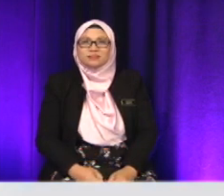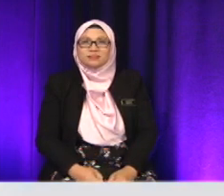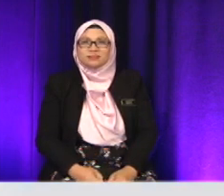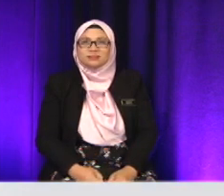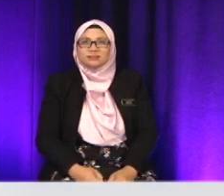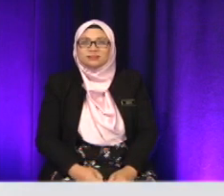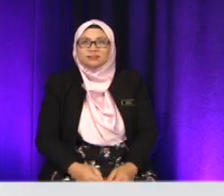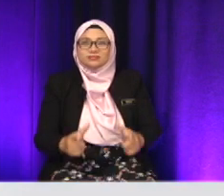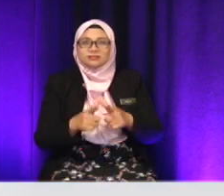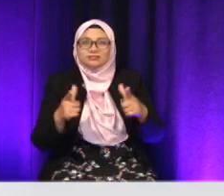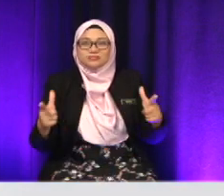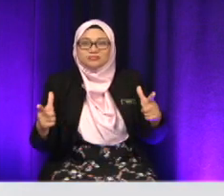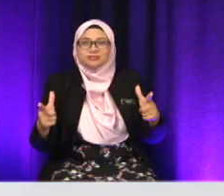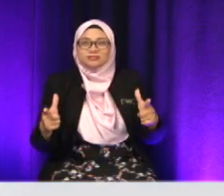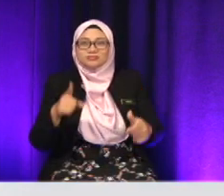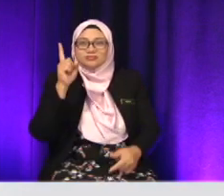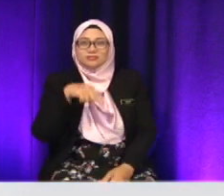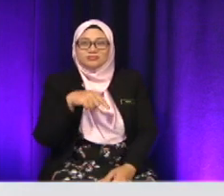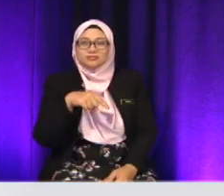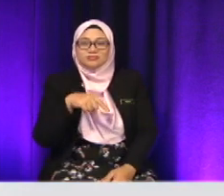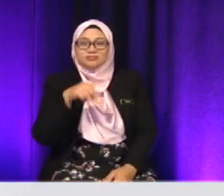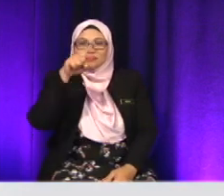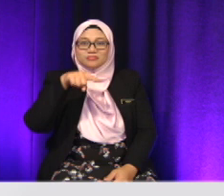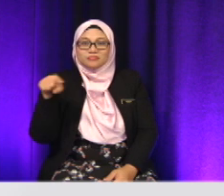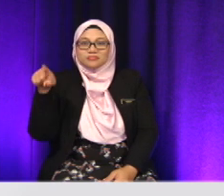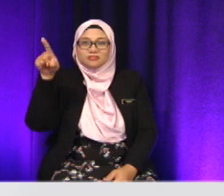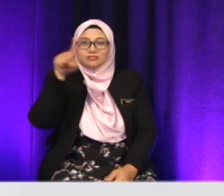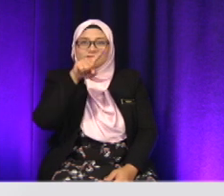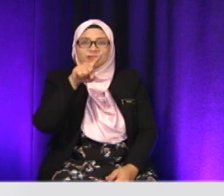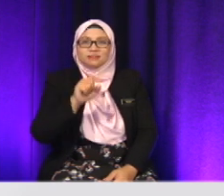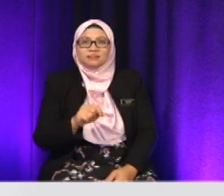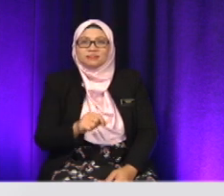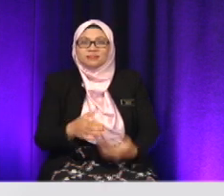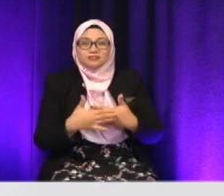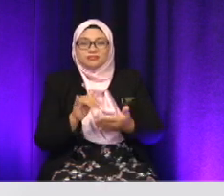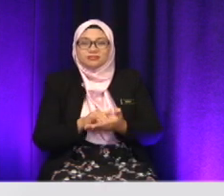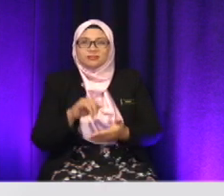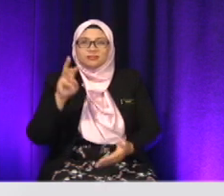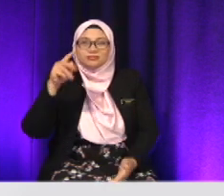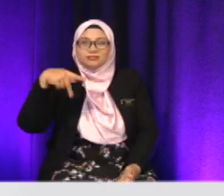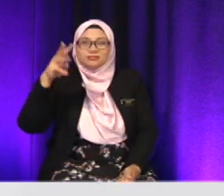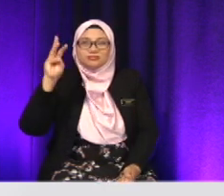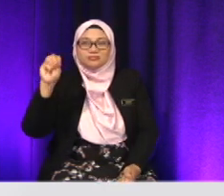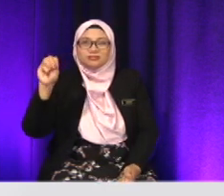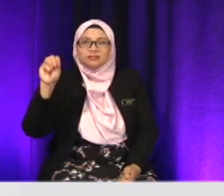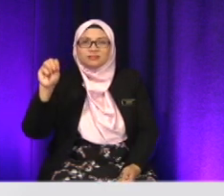luas Dash segi empat Lepas tuh parameternya panjang lebar